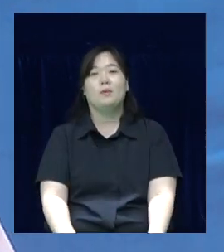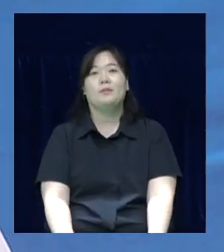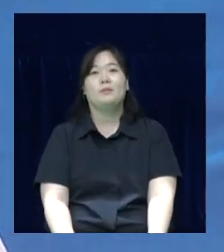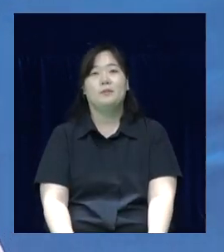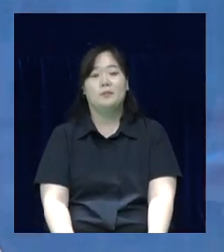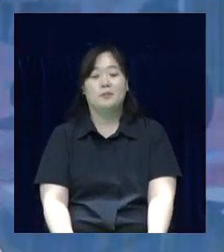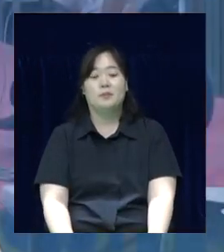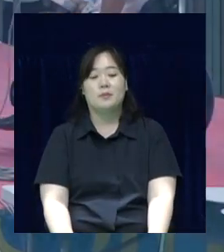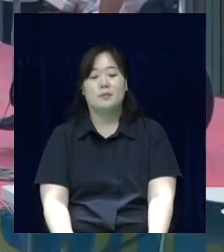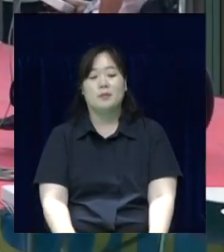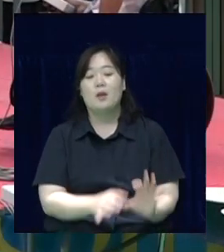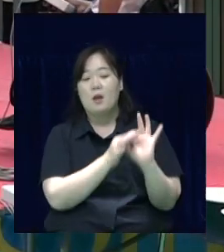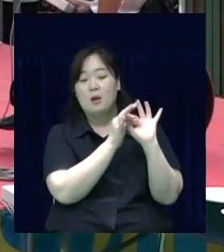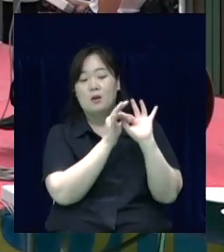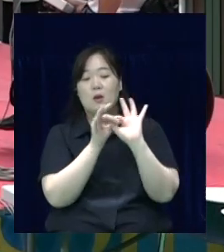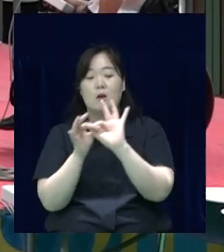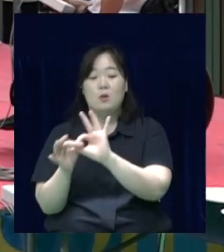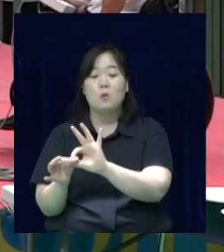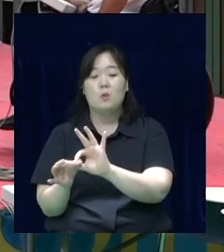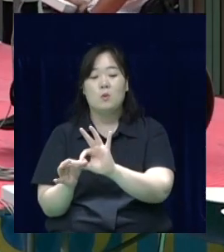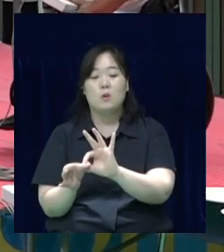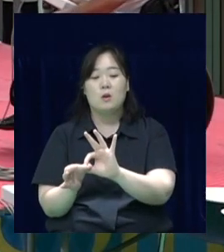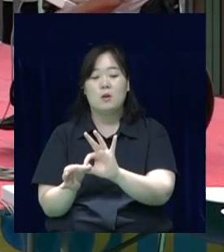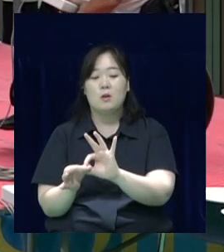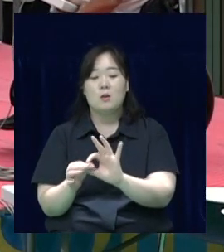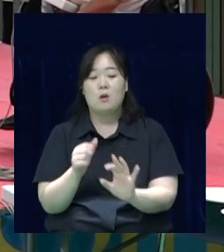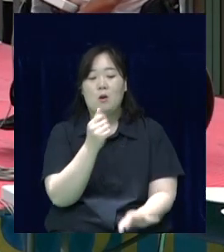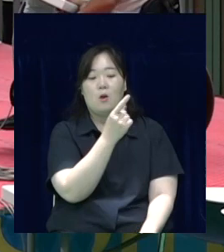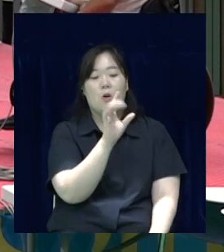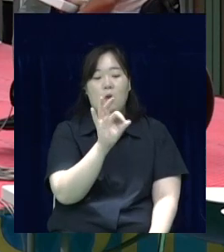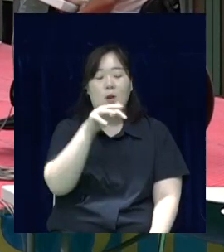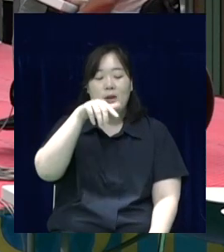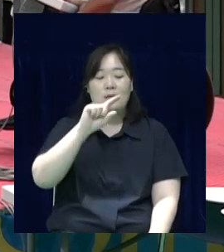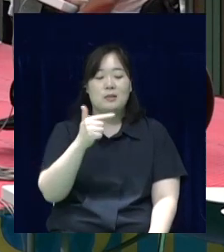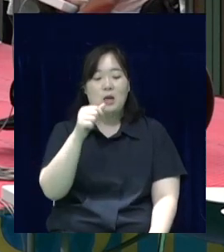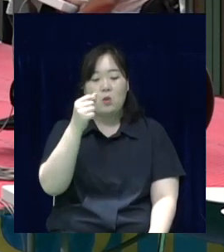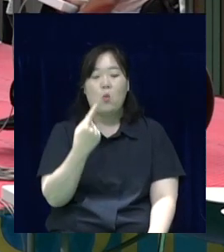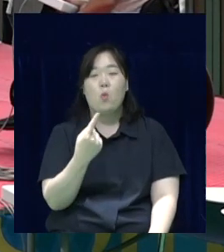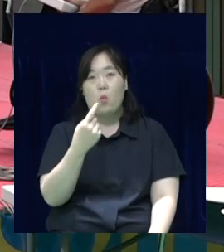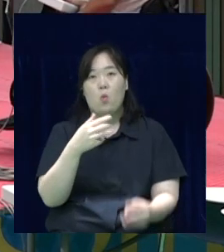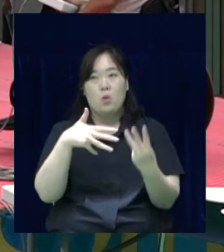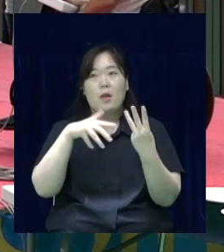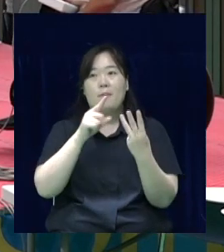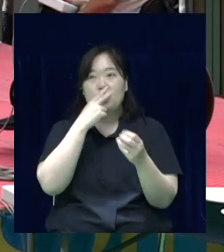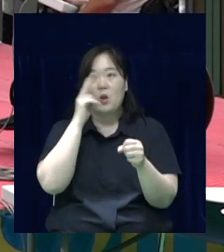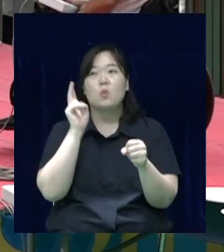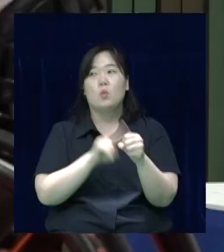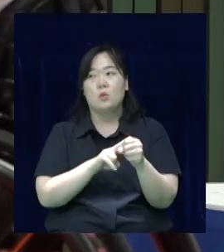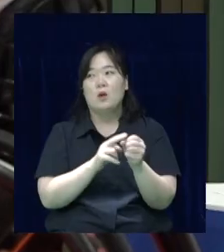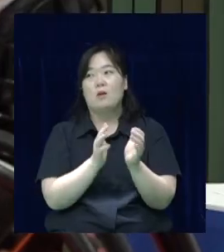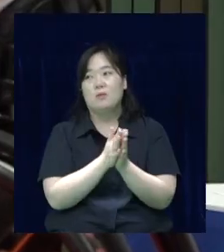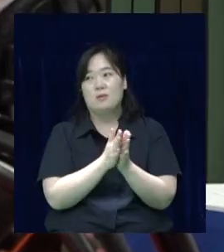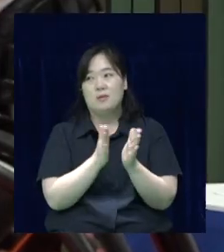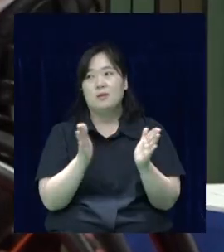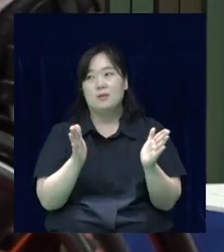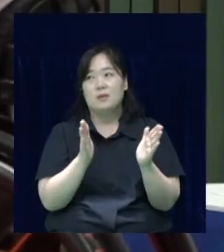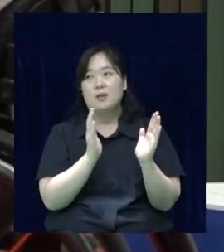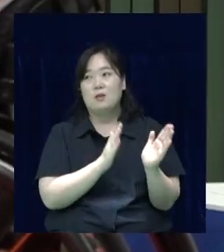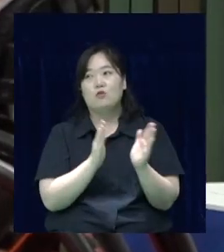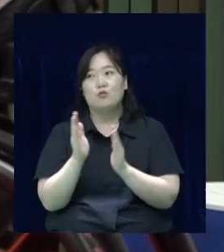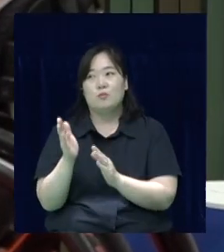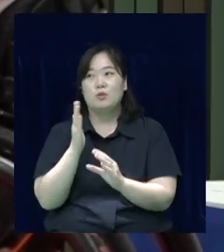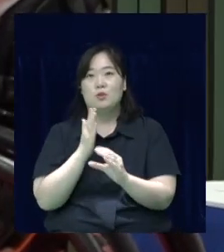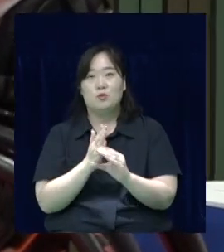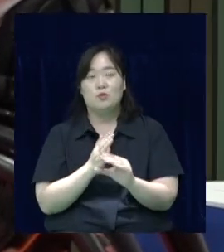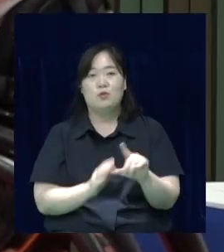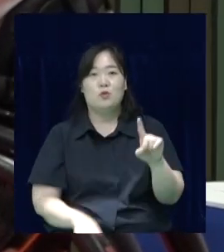자, 이어서 이제 황찬호 선수가 3차 시도를 앞두고 있습니다. 앞서 3차